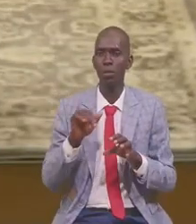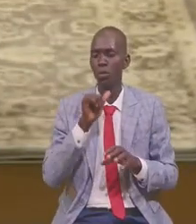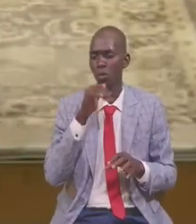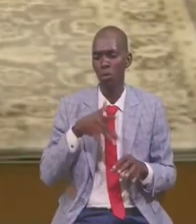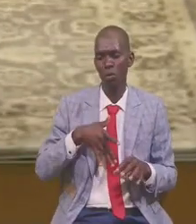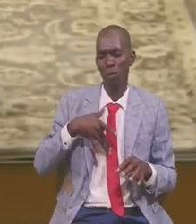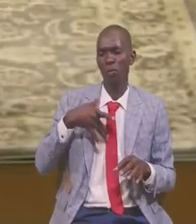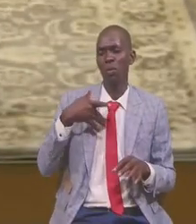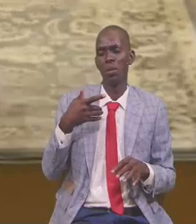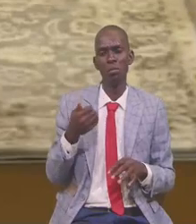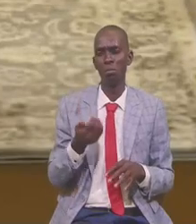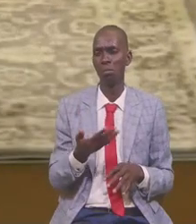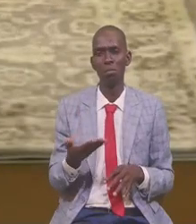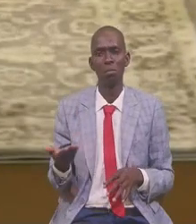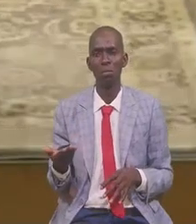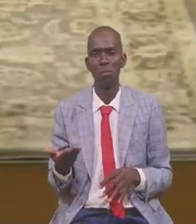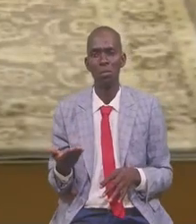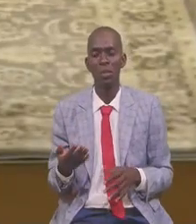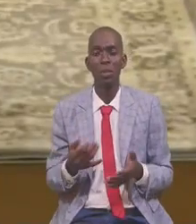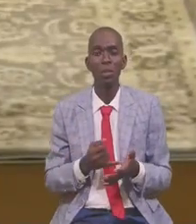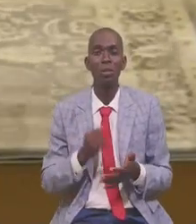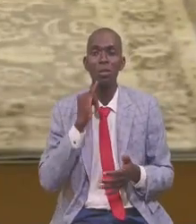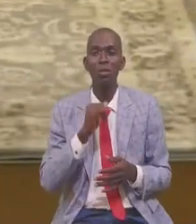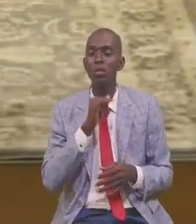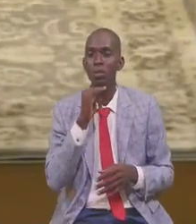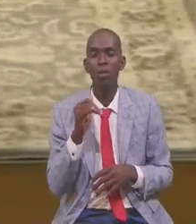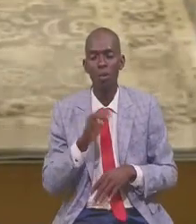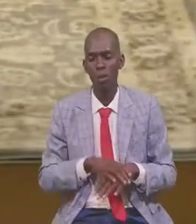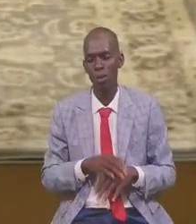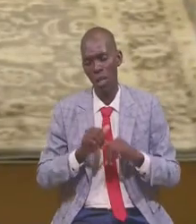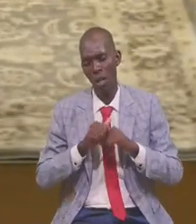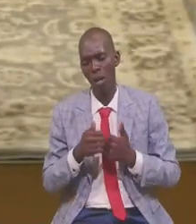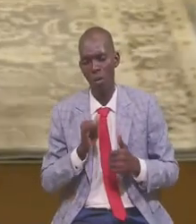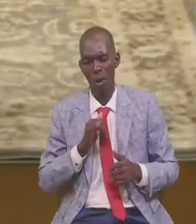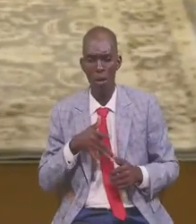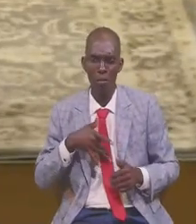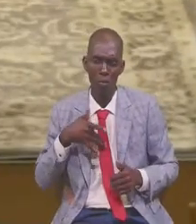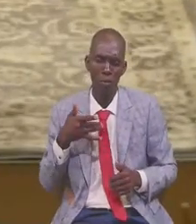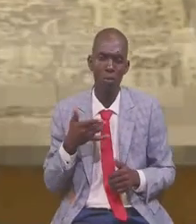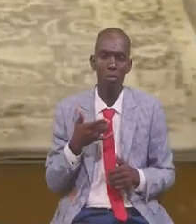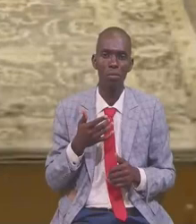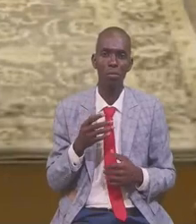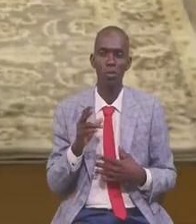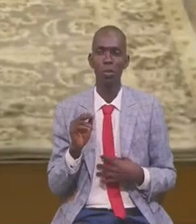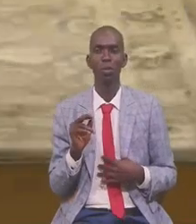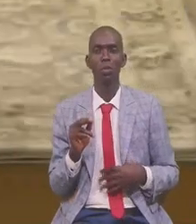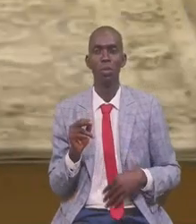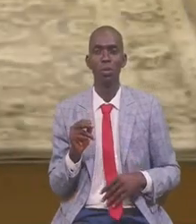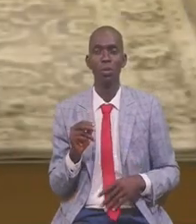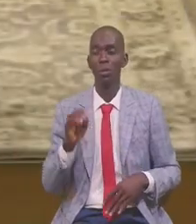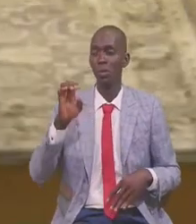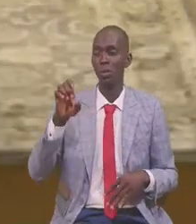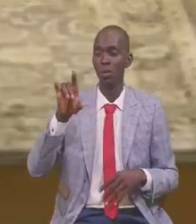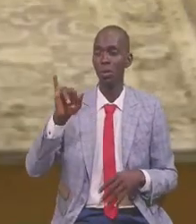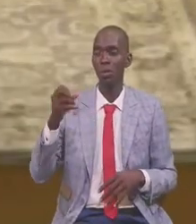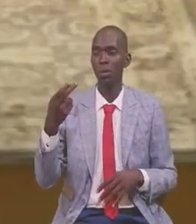Élisée n'a senti aucune émotion. Ce n'est pas ce que nous ressentons dans nos émotions. Élisée n'a